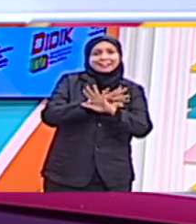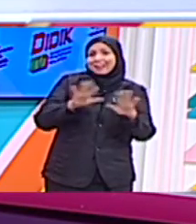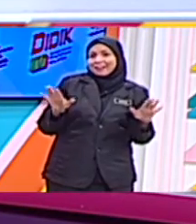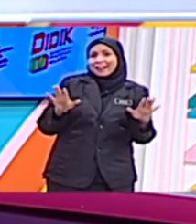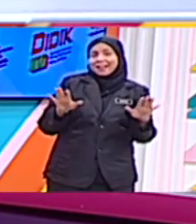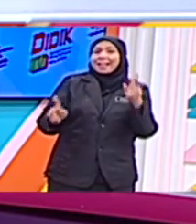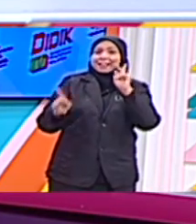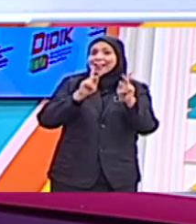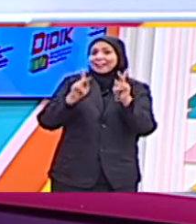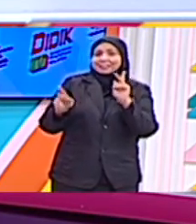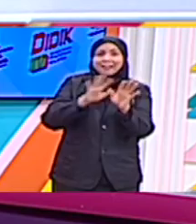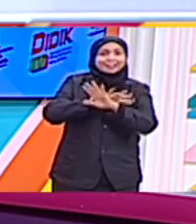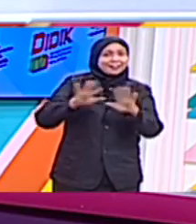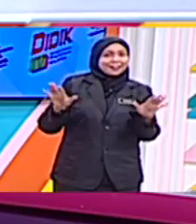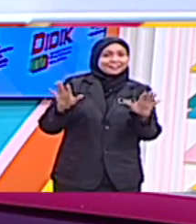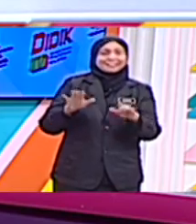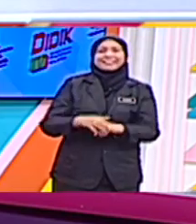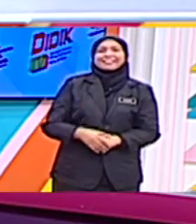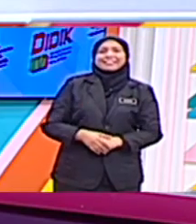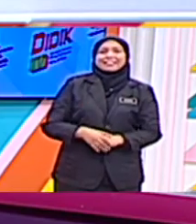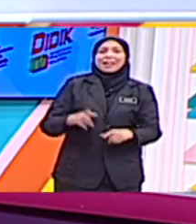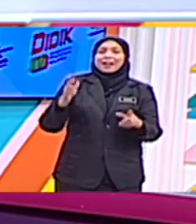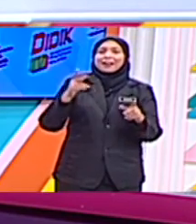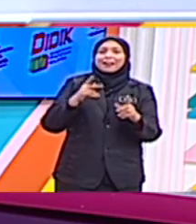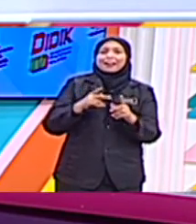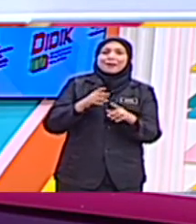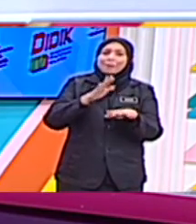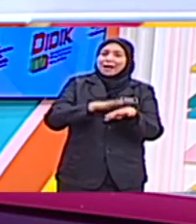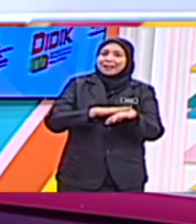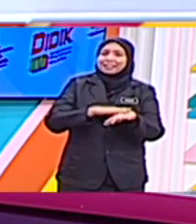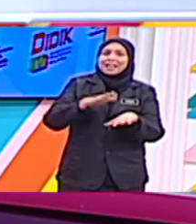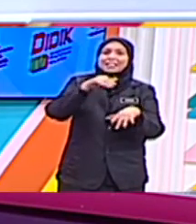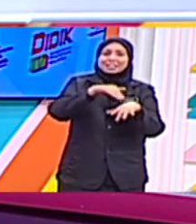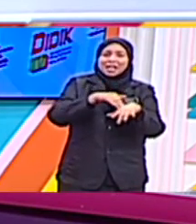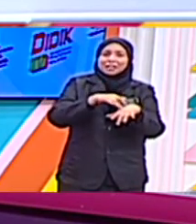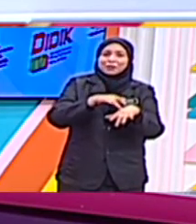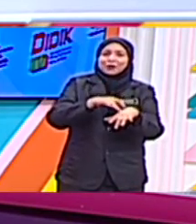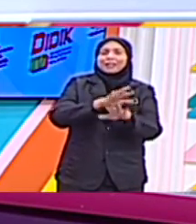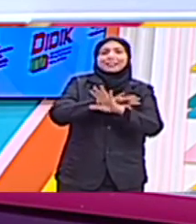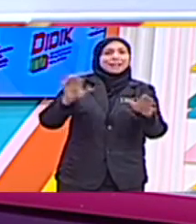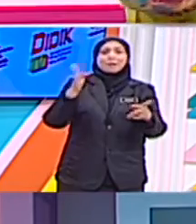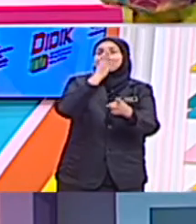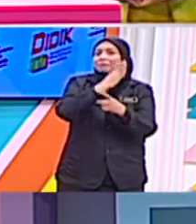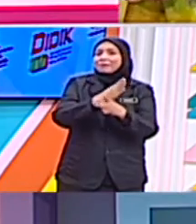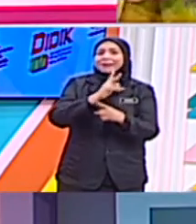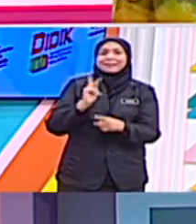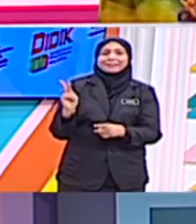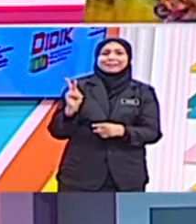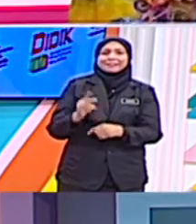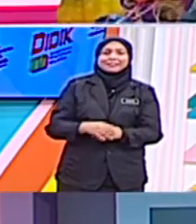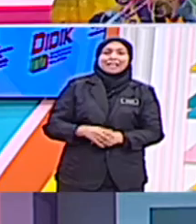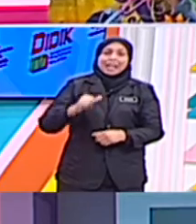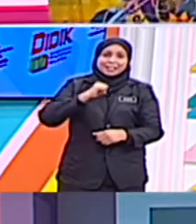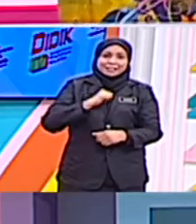Jangan-jangan katakan jangan pada sentuhan tak dibenarkan.